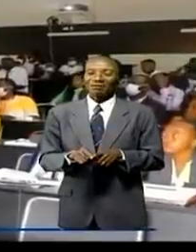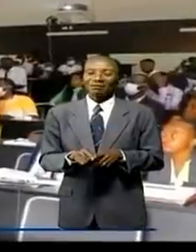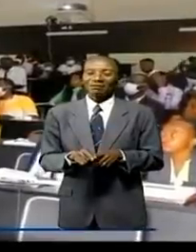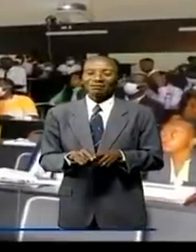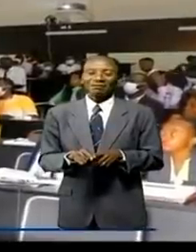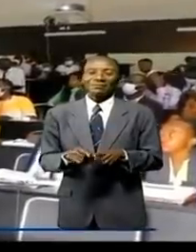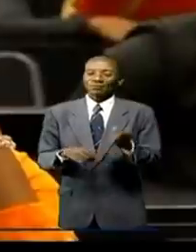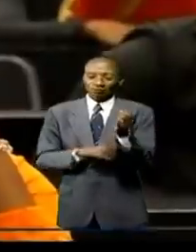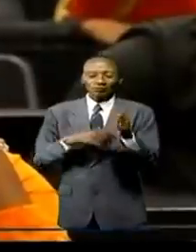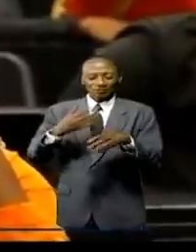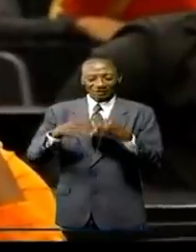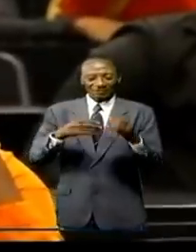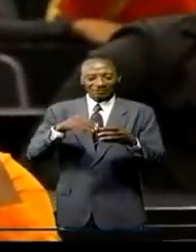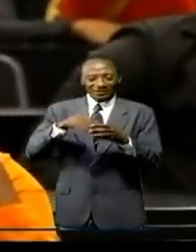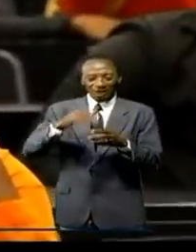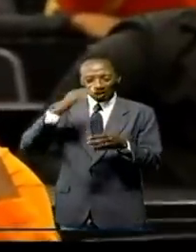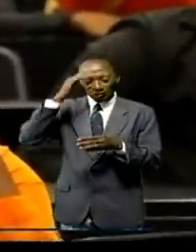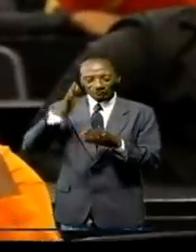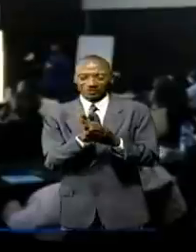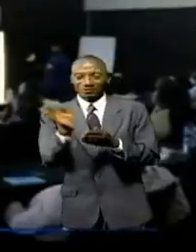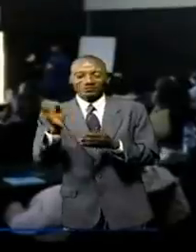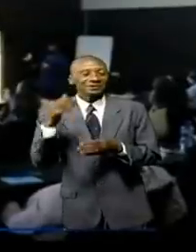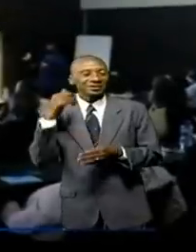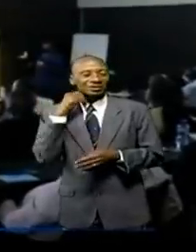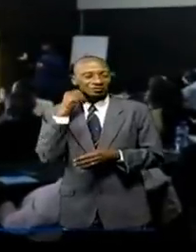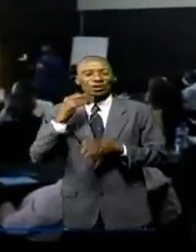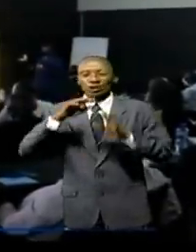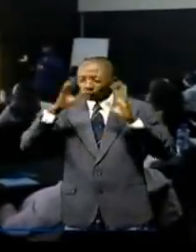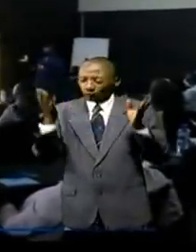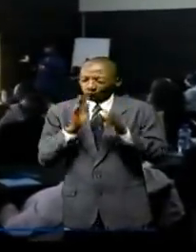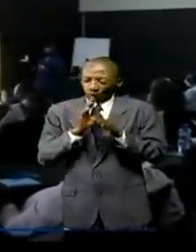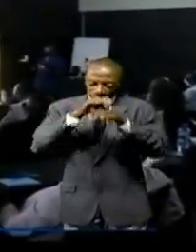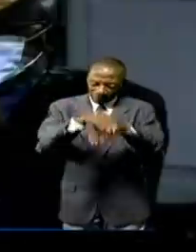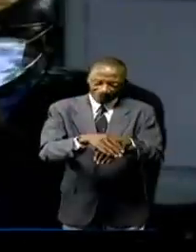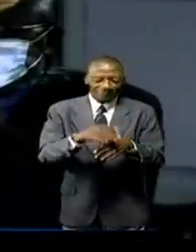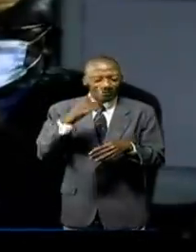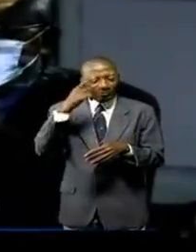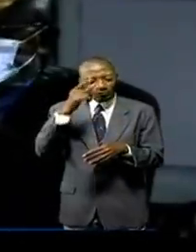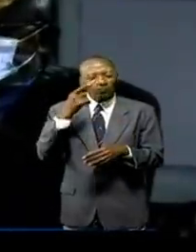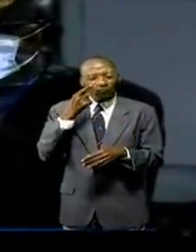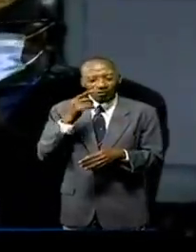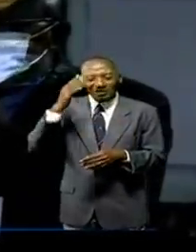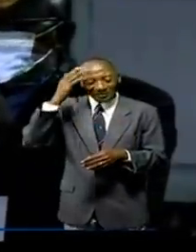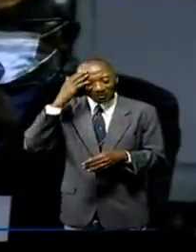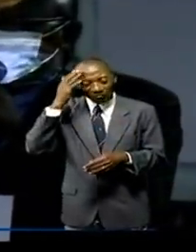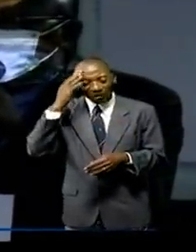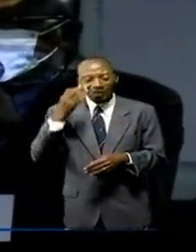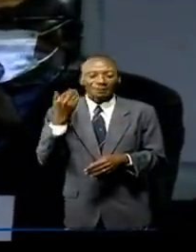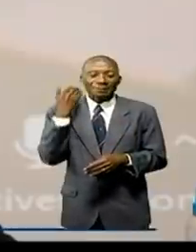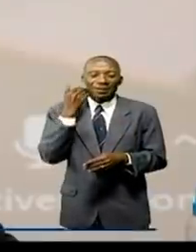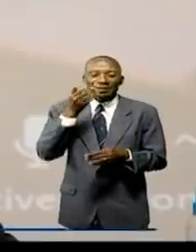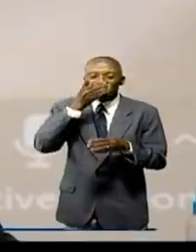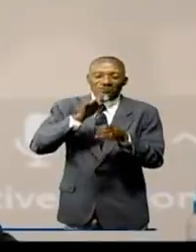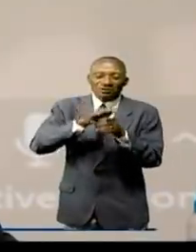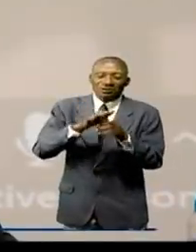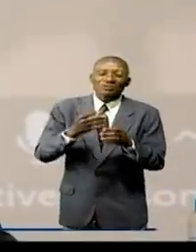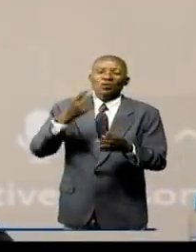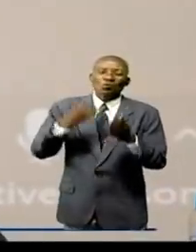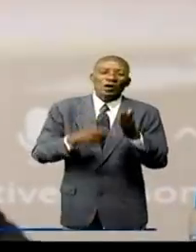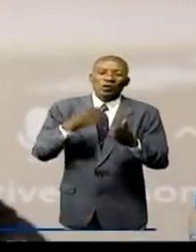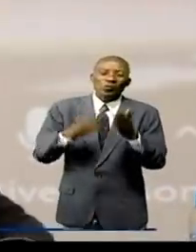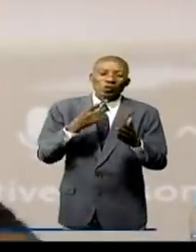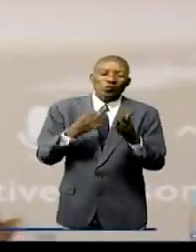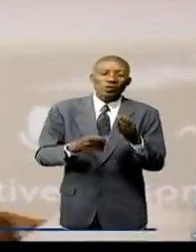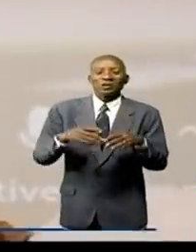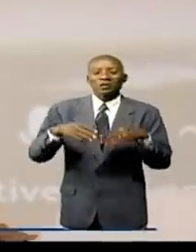la genèse jusqu'à ce jour, les différentes péripéties de cette maladie mondiale, puis les perspectives, les experts et spécialistes ont